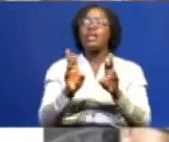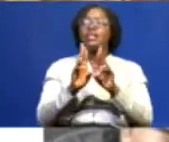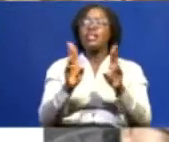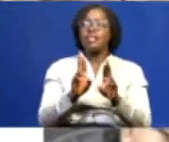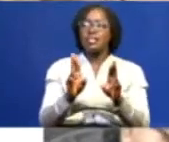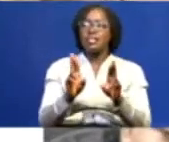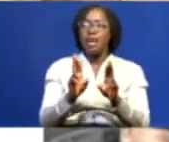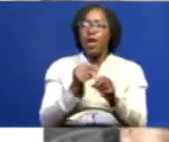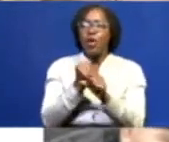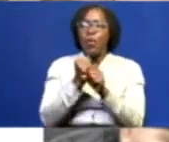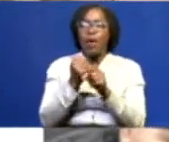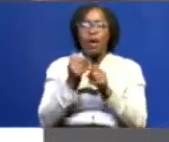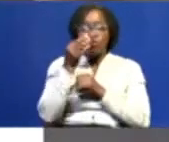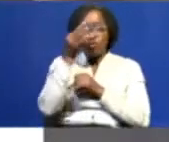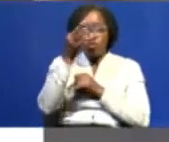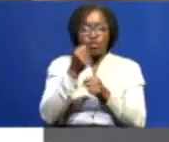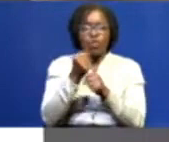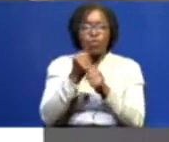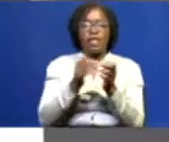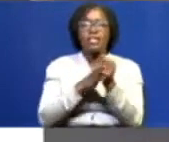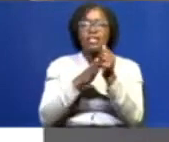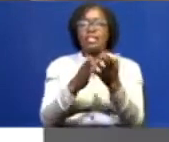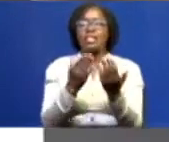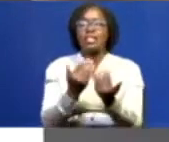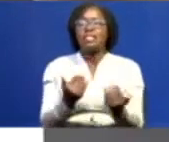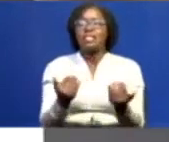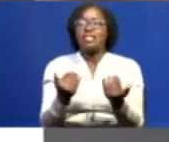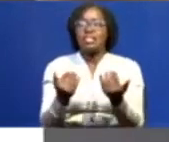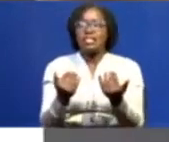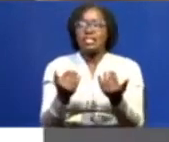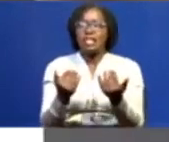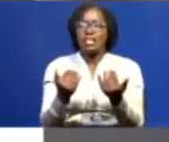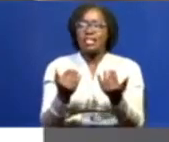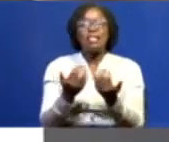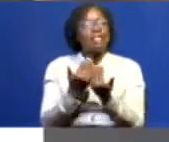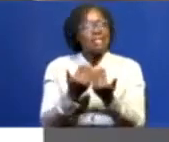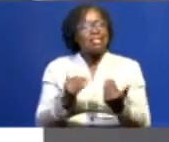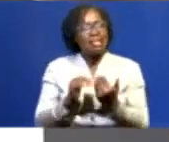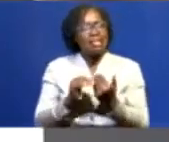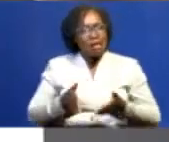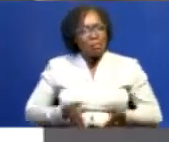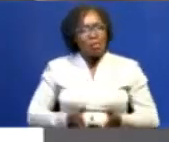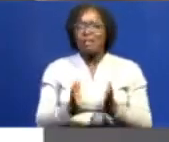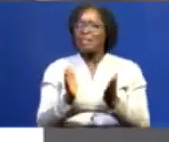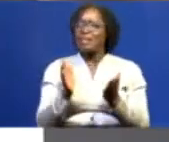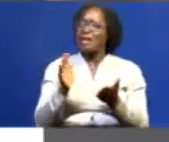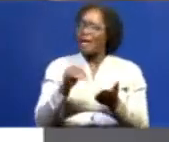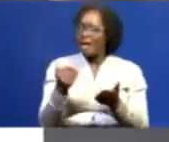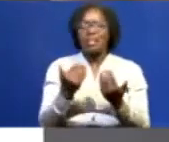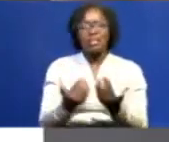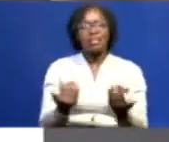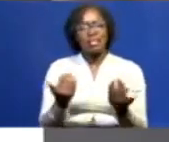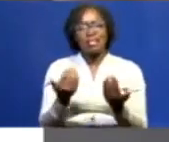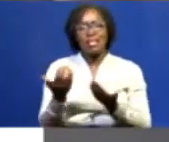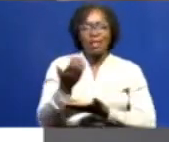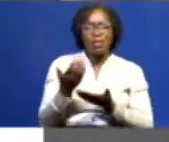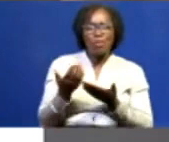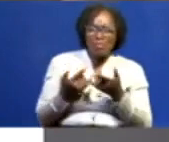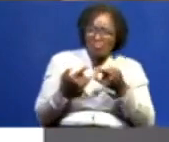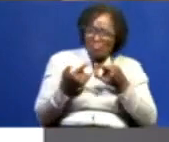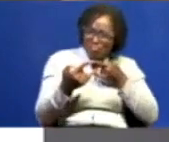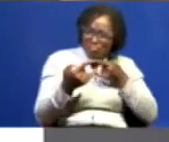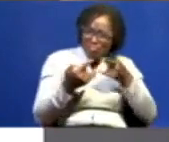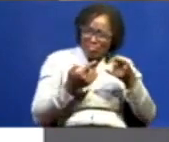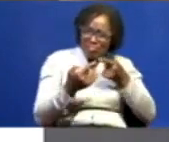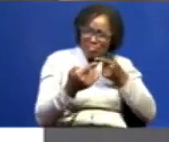looking forward to work with our leaders. Children who are getting children are bringing economic constraint to the